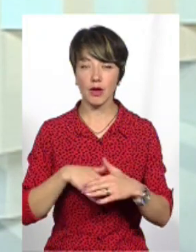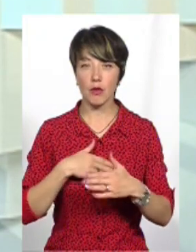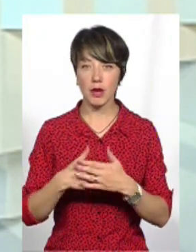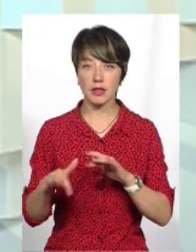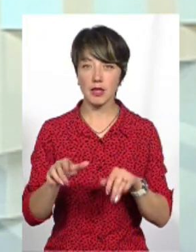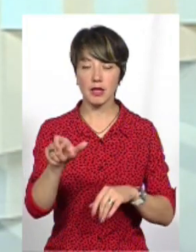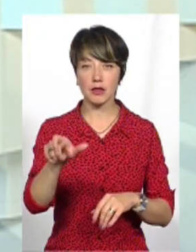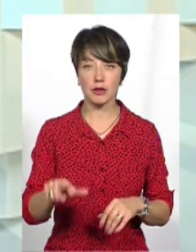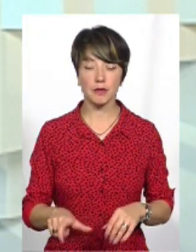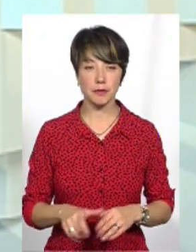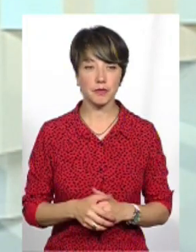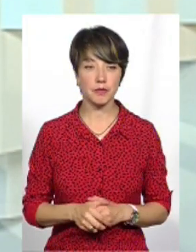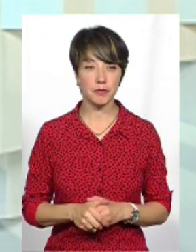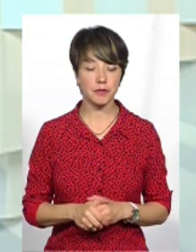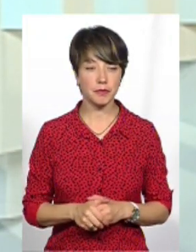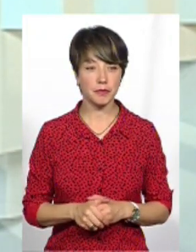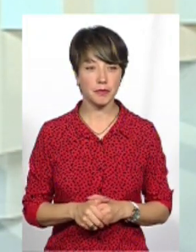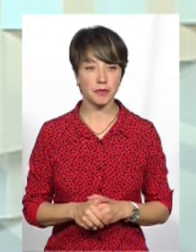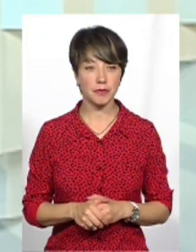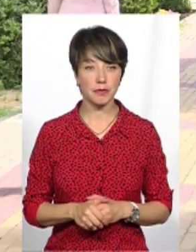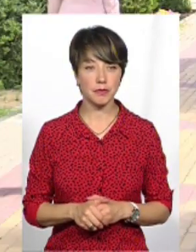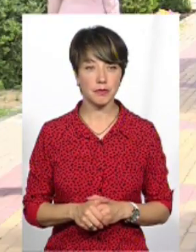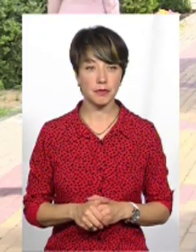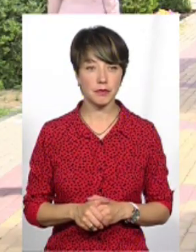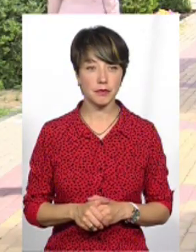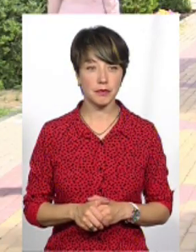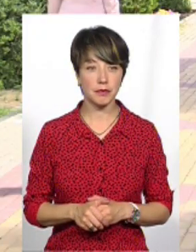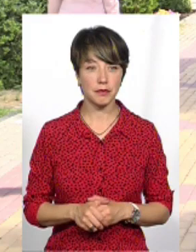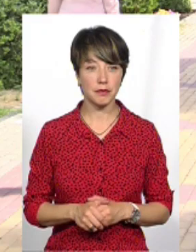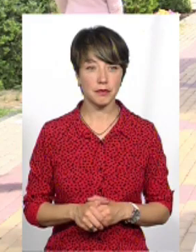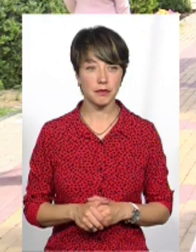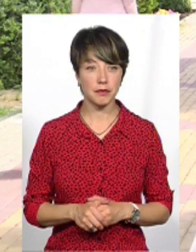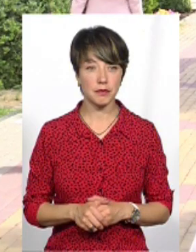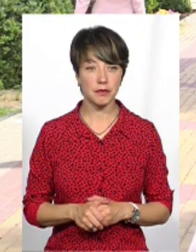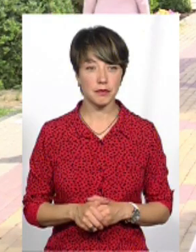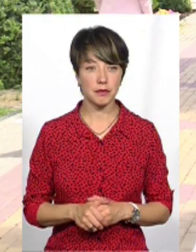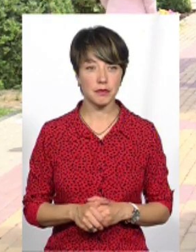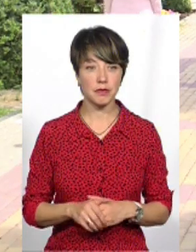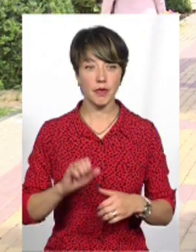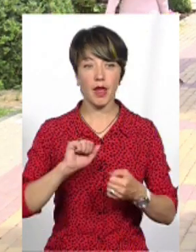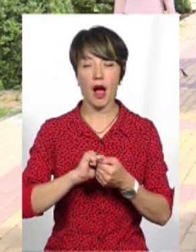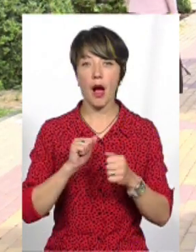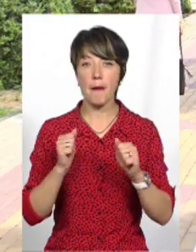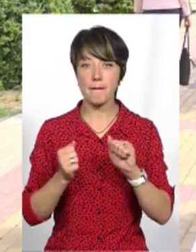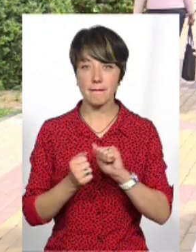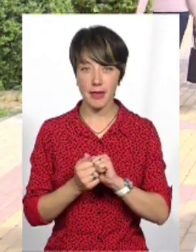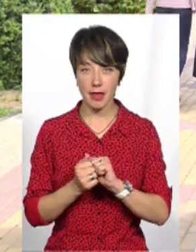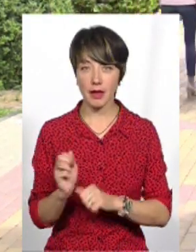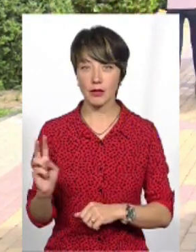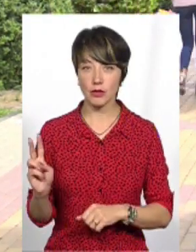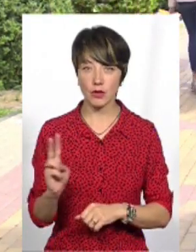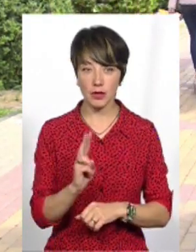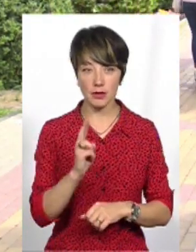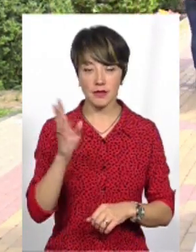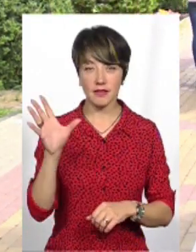громадської діячки Валентини Магелат. Слухаємо. Кам'янецький тролейбус всі знають, де